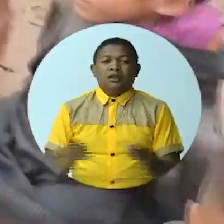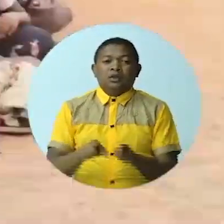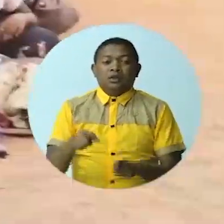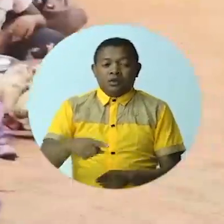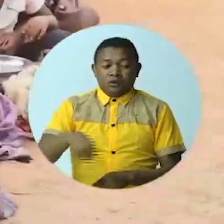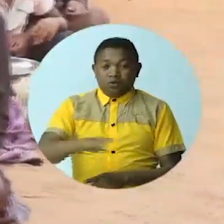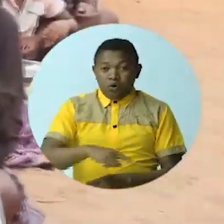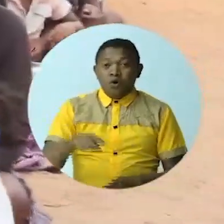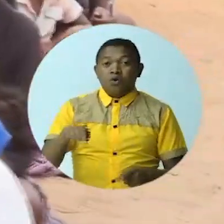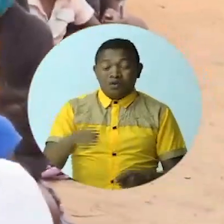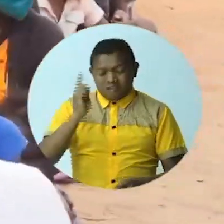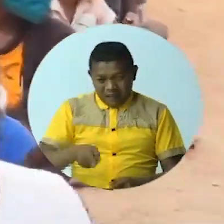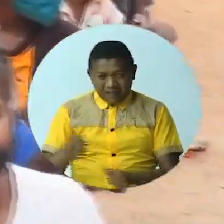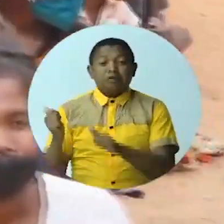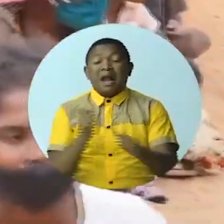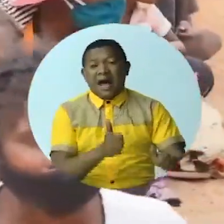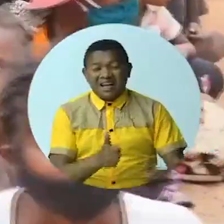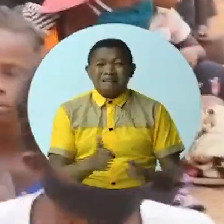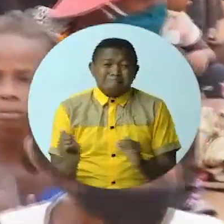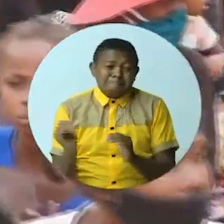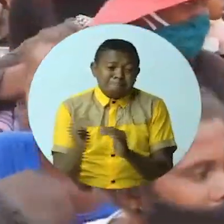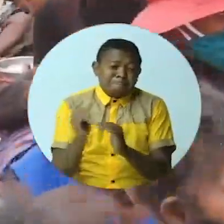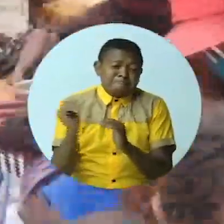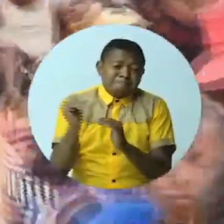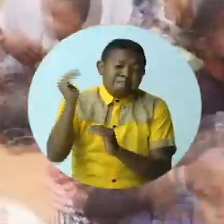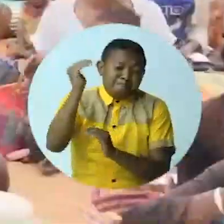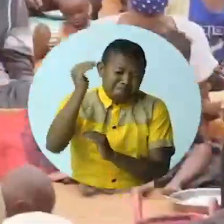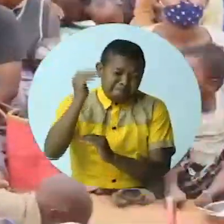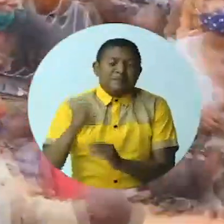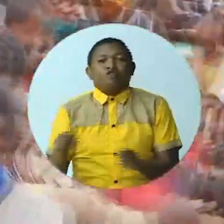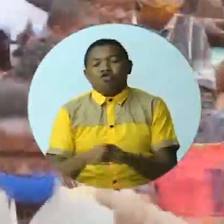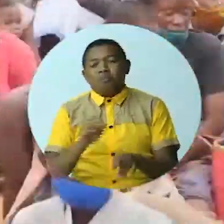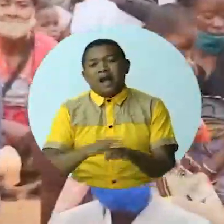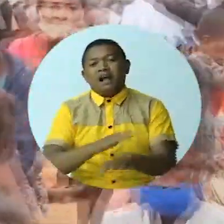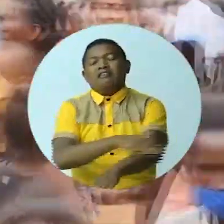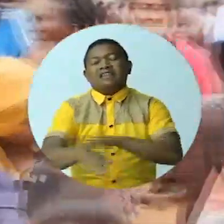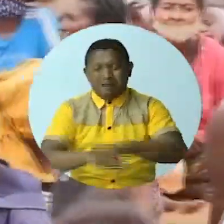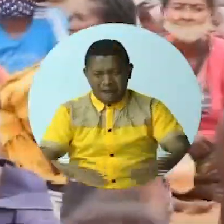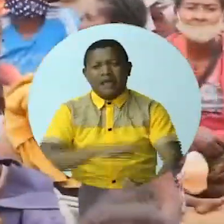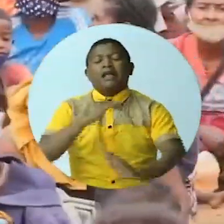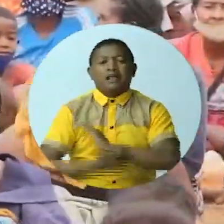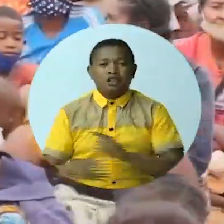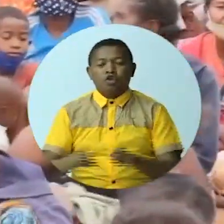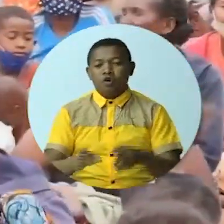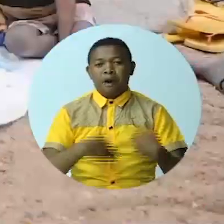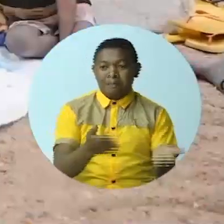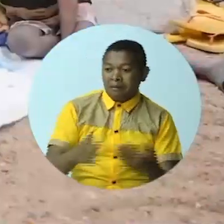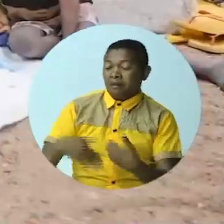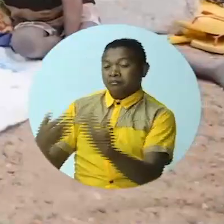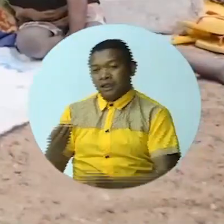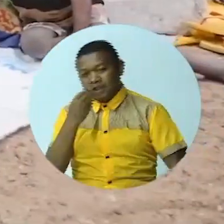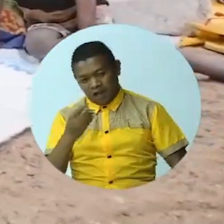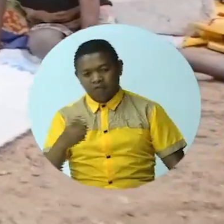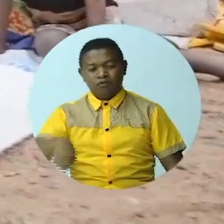manaraka ny antanatohatra ara-pahasalamana rehetra ny fanomezana ara-tsakafo an'izy ireo. Zany hoe misy zany ny olona